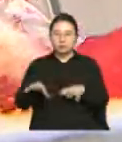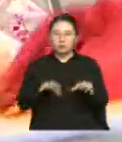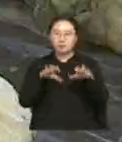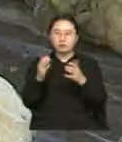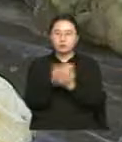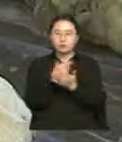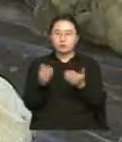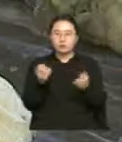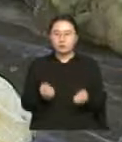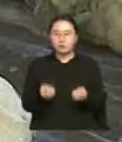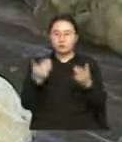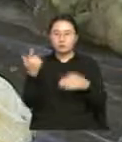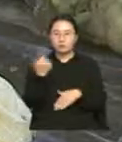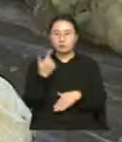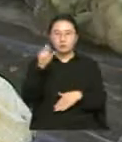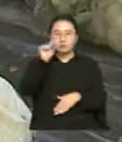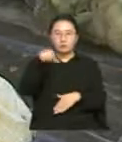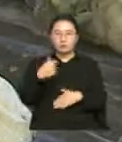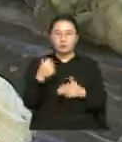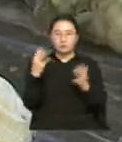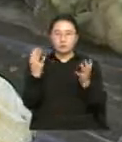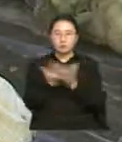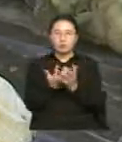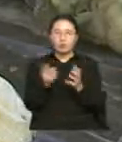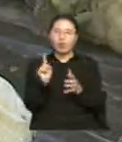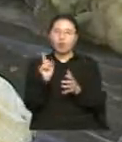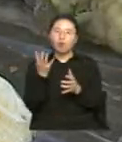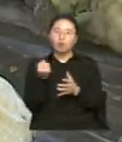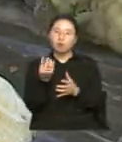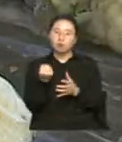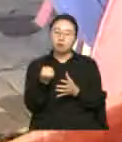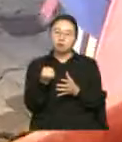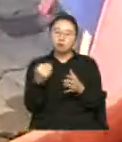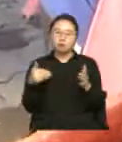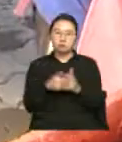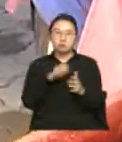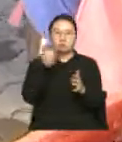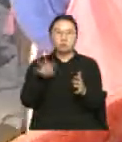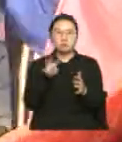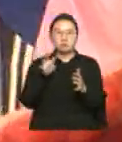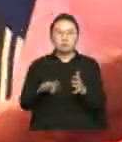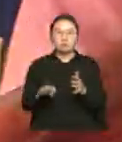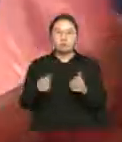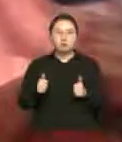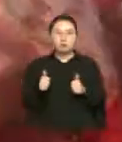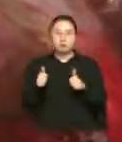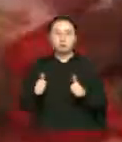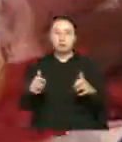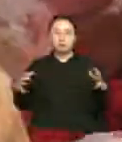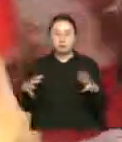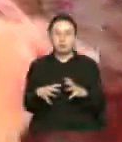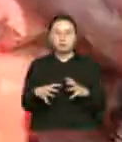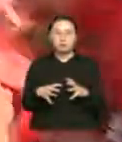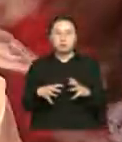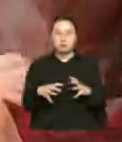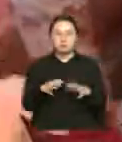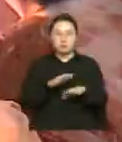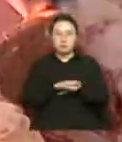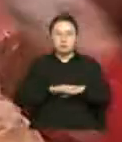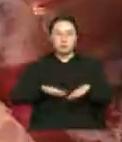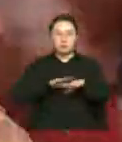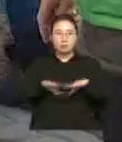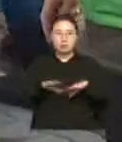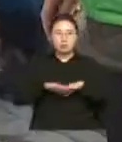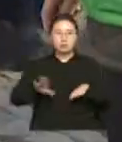행사. 6,500포기를 언제 끝낼까라는 고민도 잠시, 봉사자들의 힘이 합쳐져 재료는 빠르게